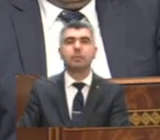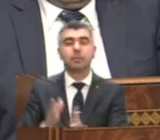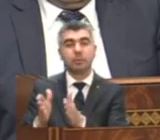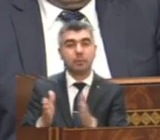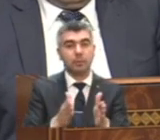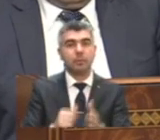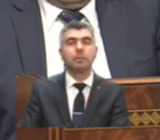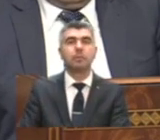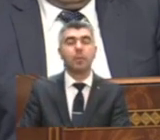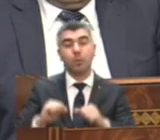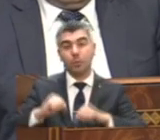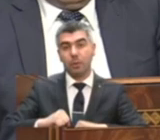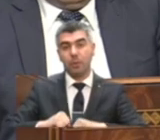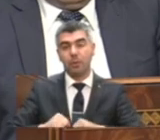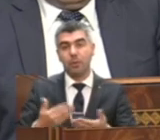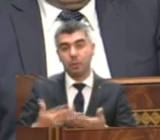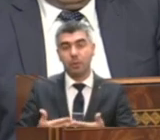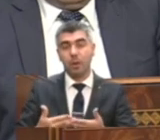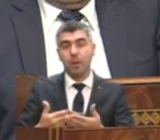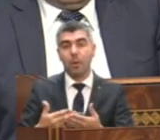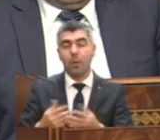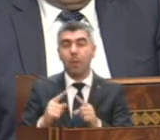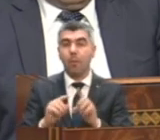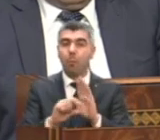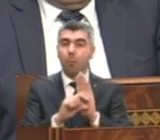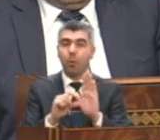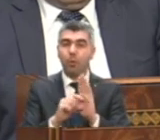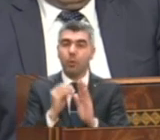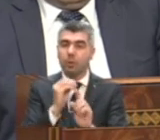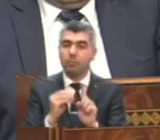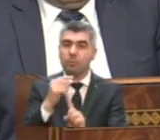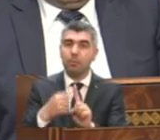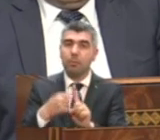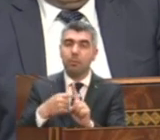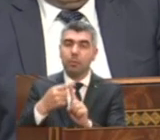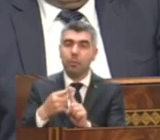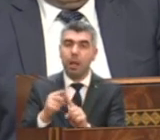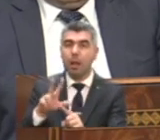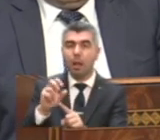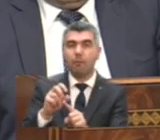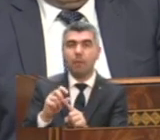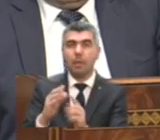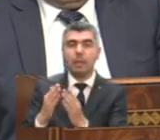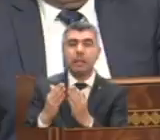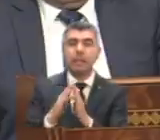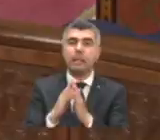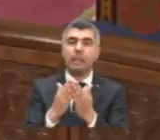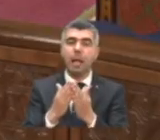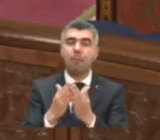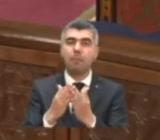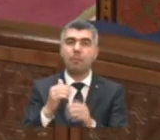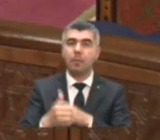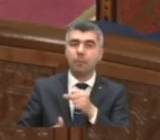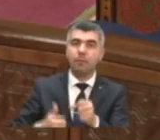إلا أن نثير معكم هذا الموضوع اليوم، موضوع الارتفاع الذي قد تعرف أسعار الكتب هذه السنة،